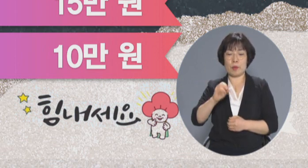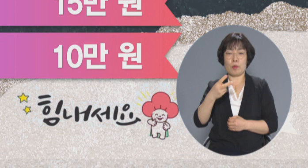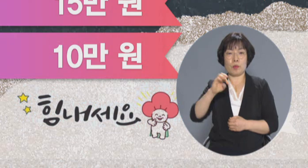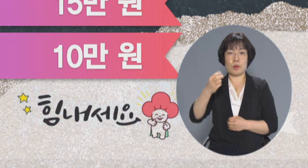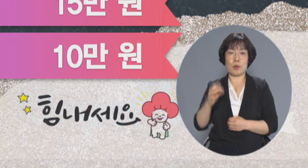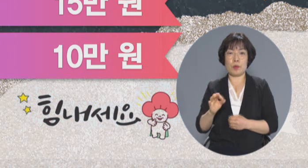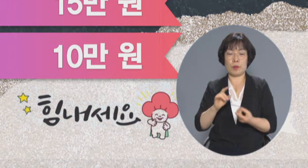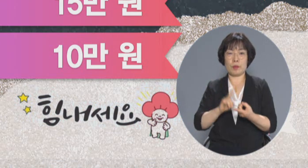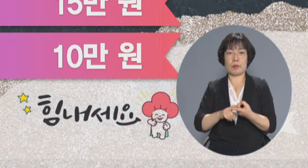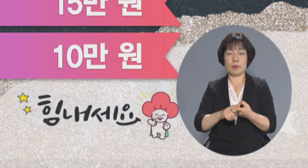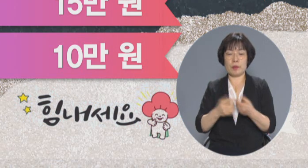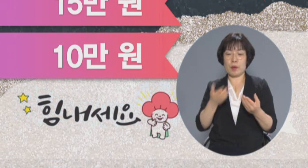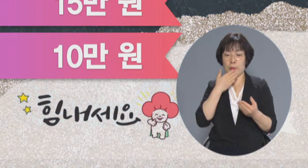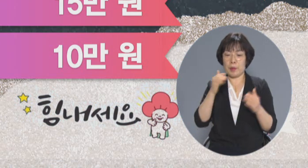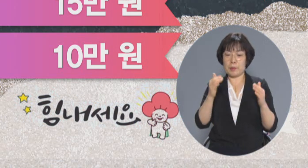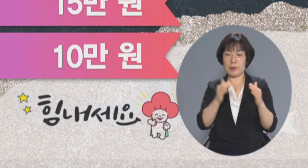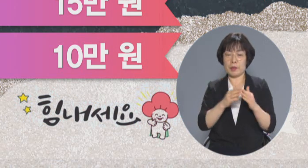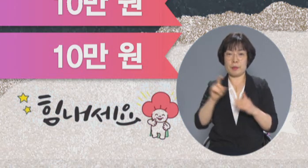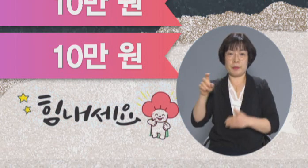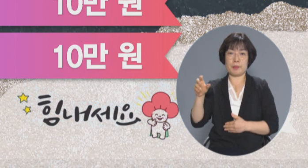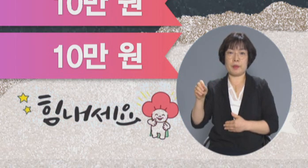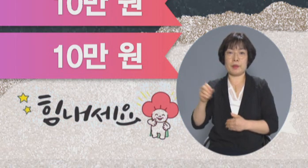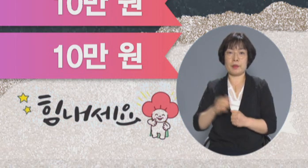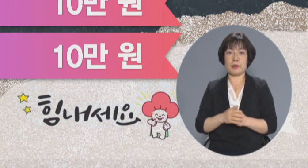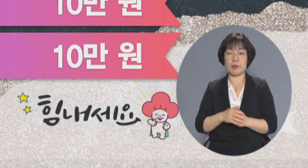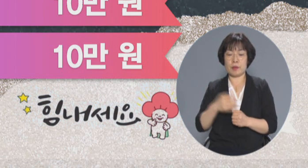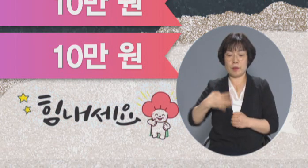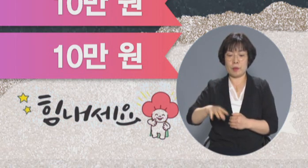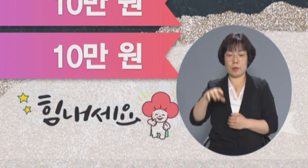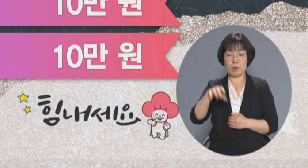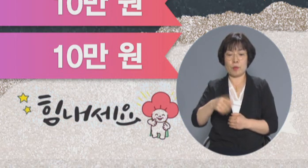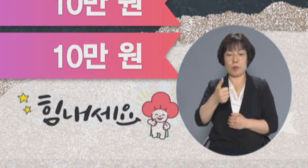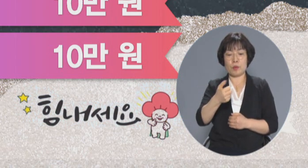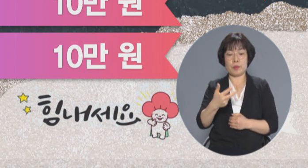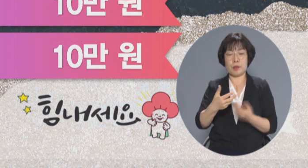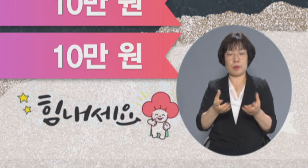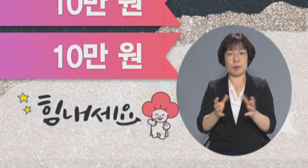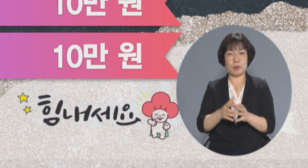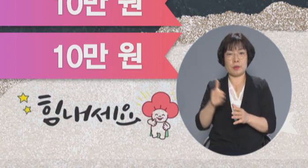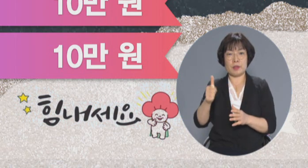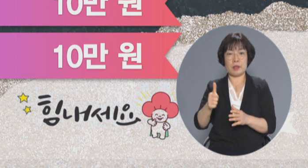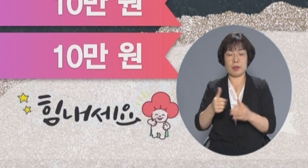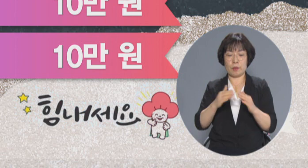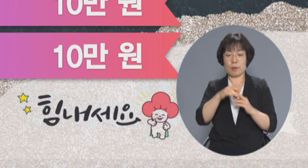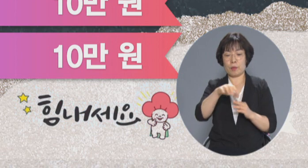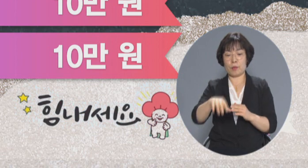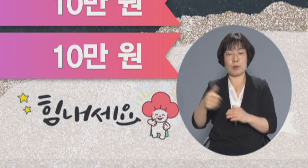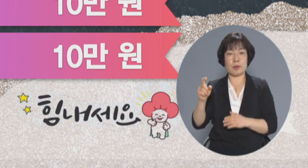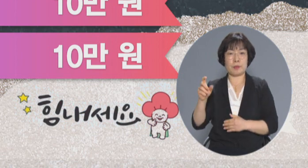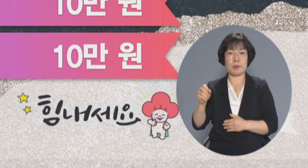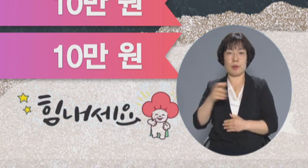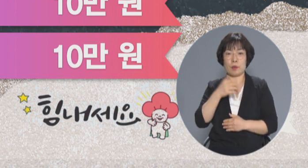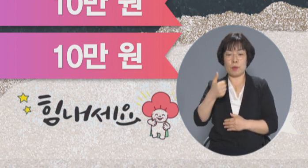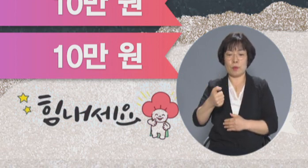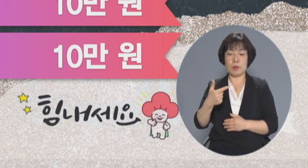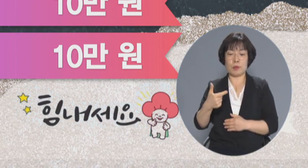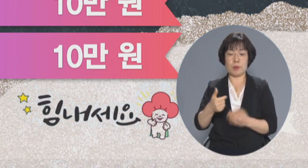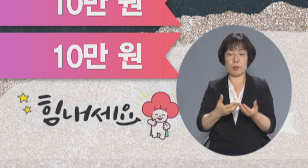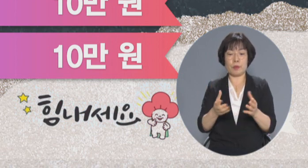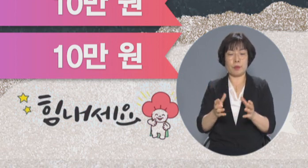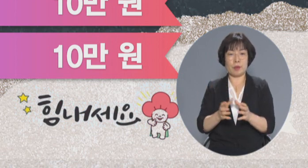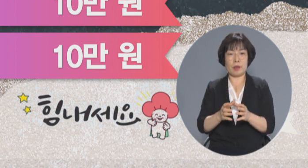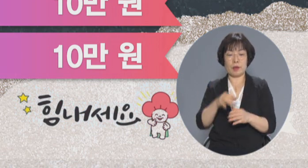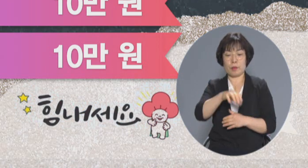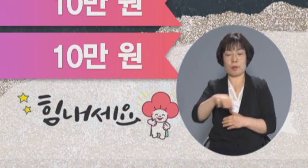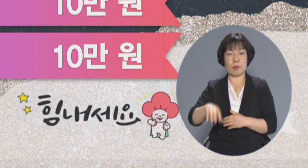유정 식육식당 지경수 10만 원, 여수시 쌍봉동 57통장 김현정 외 주민 일동 10만 원, 55통장 배정숙